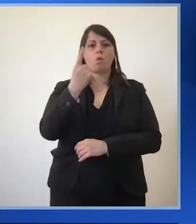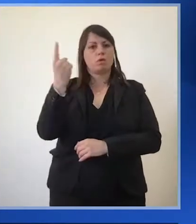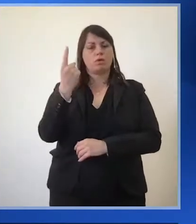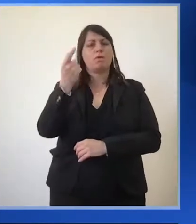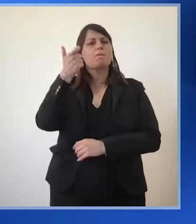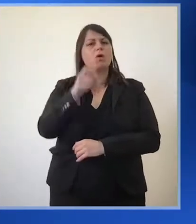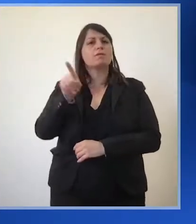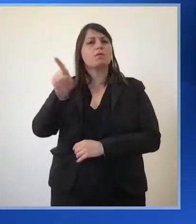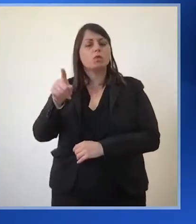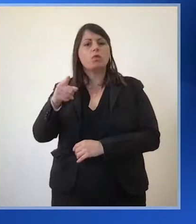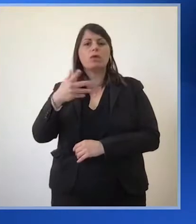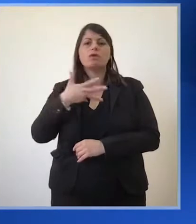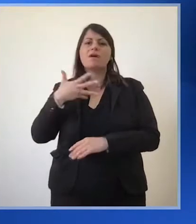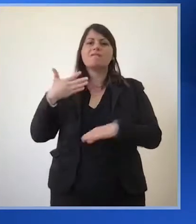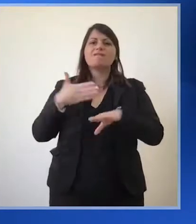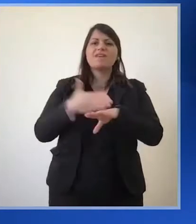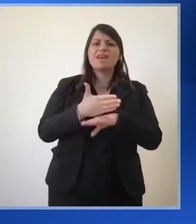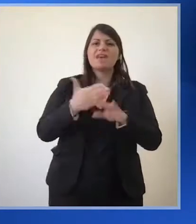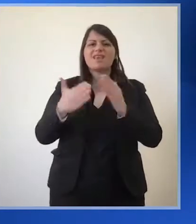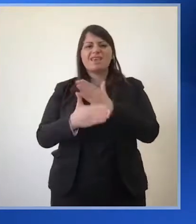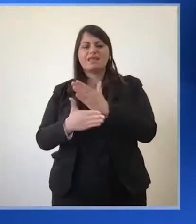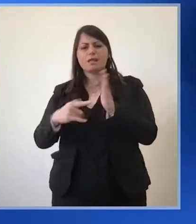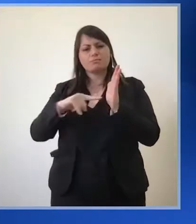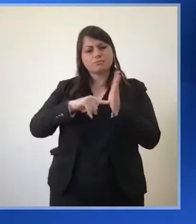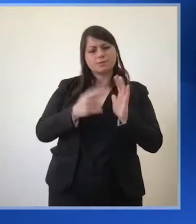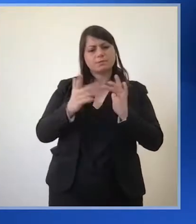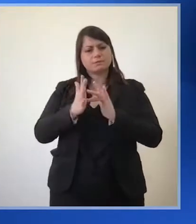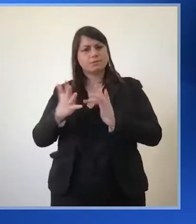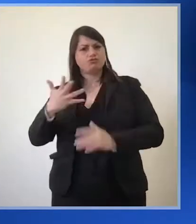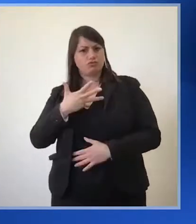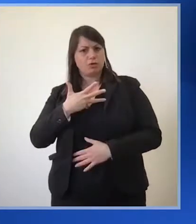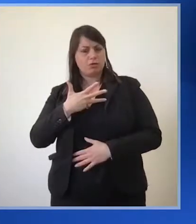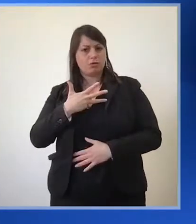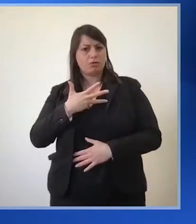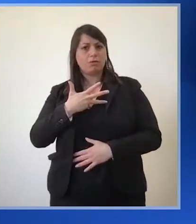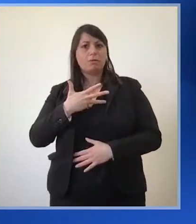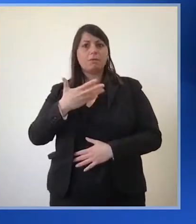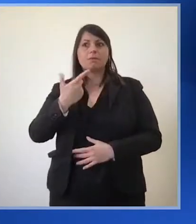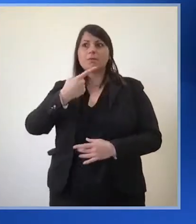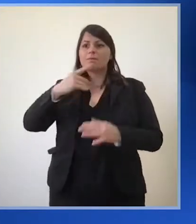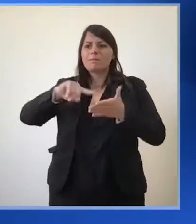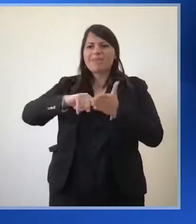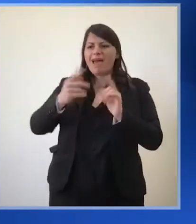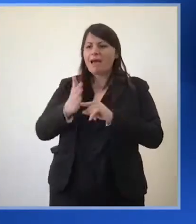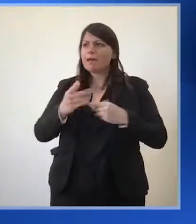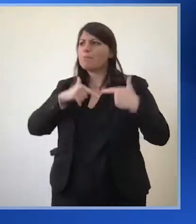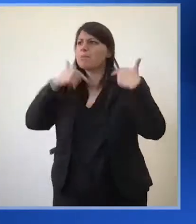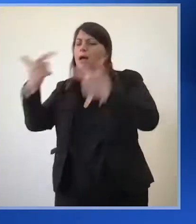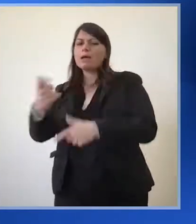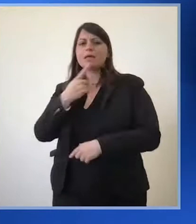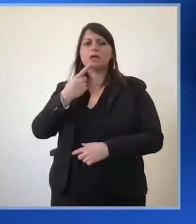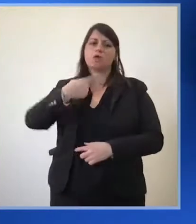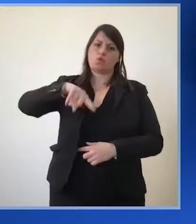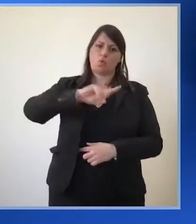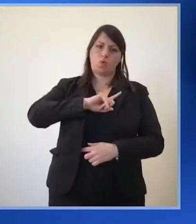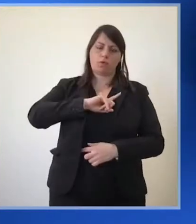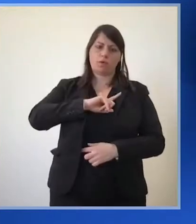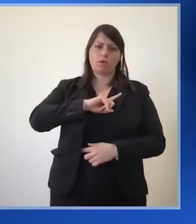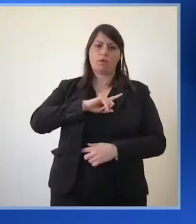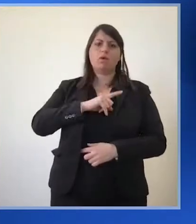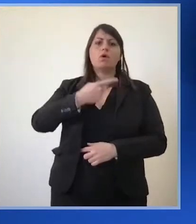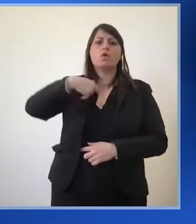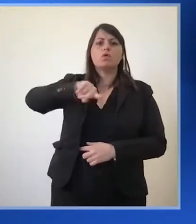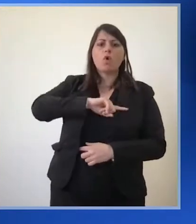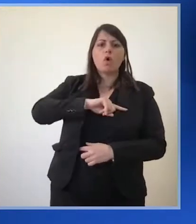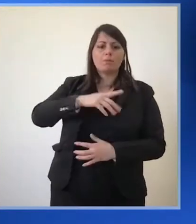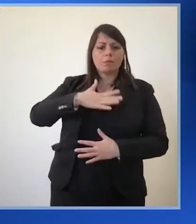piaghe, le nostre piaghe. Quelle sue piaghe sono nostre 2 volte. Nostre